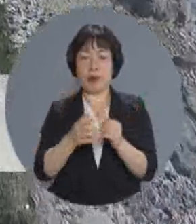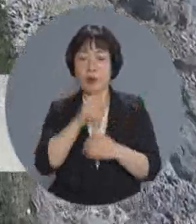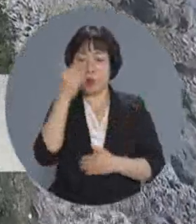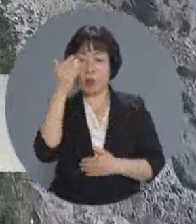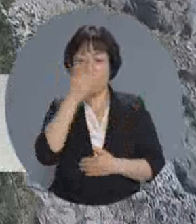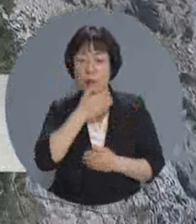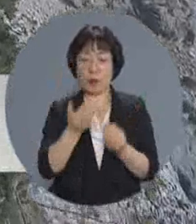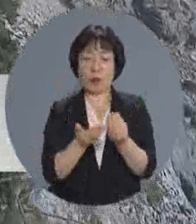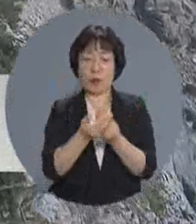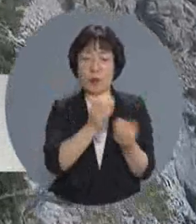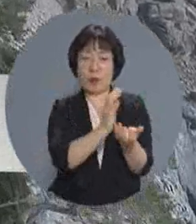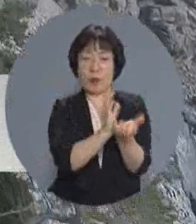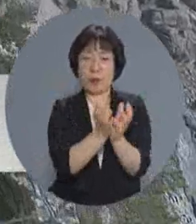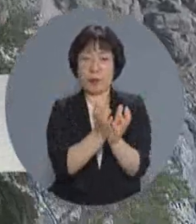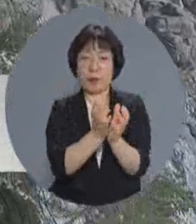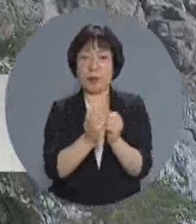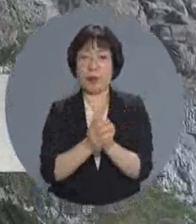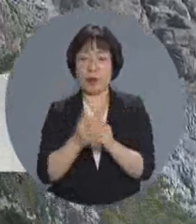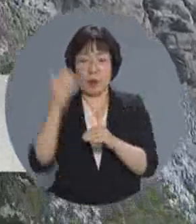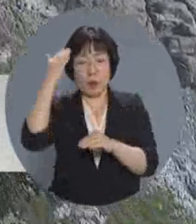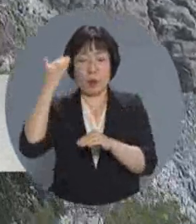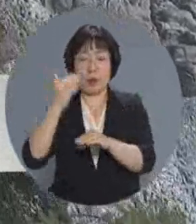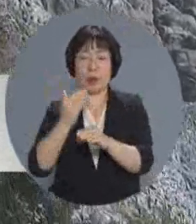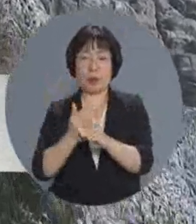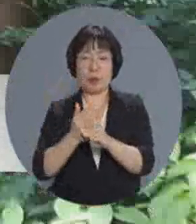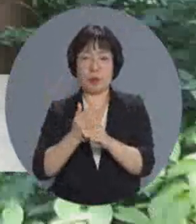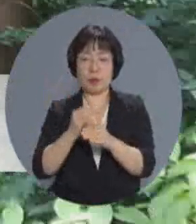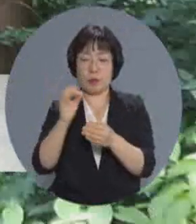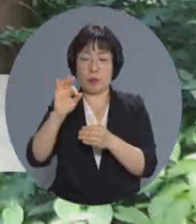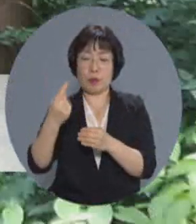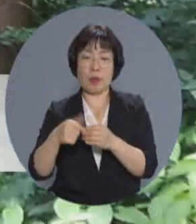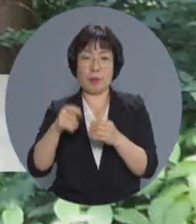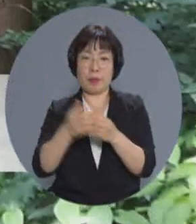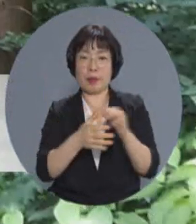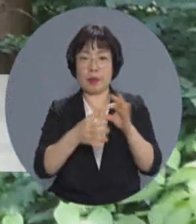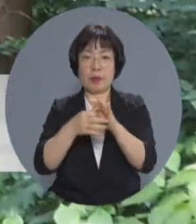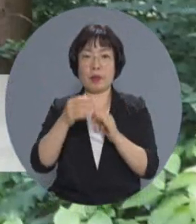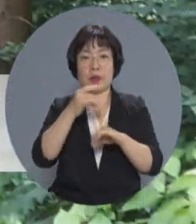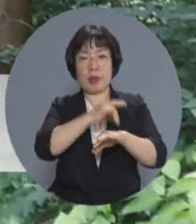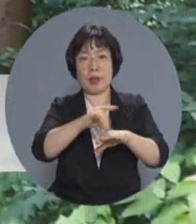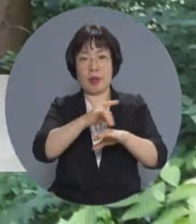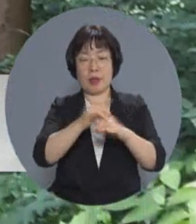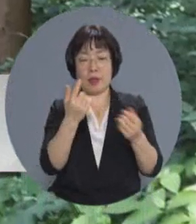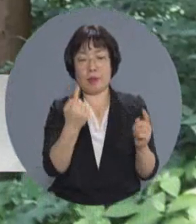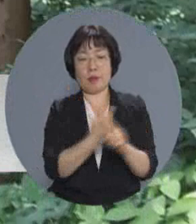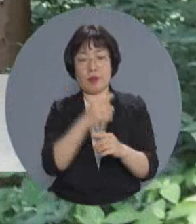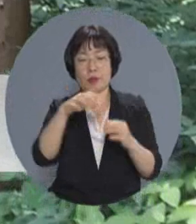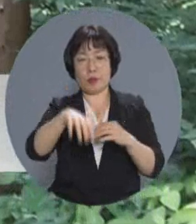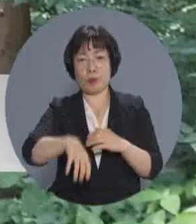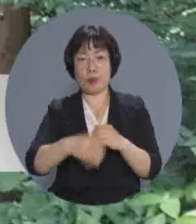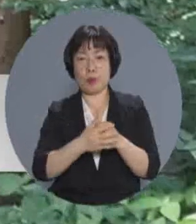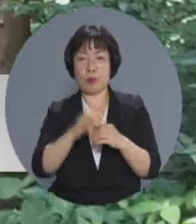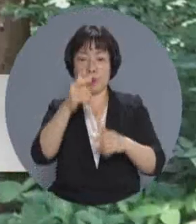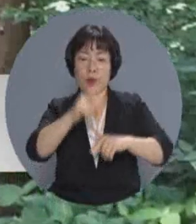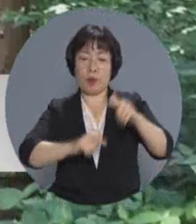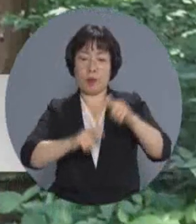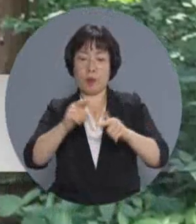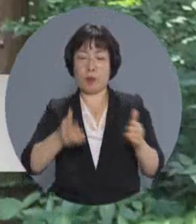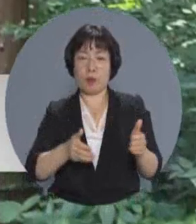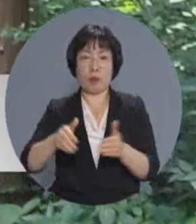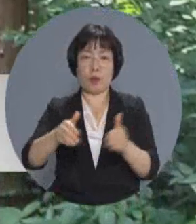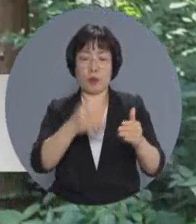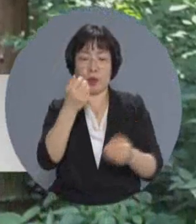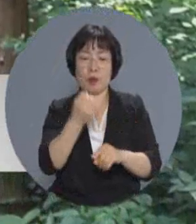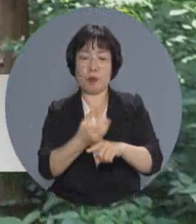곳은 여수 하화도 꽃섬길과 화순 오감 연결길 해남 흑석산 치유숲길 목포 이방산 정원숲길